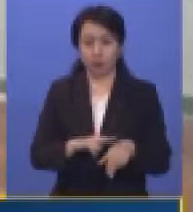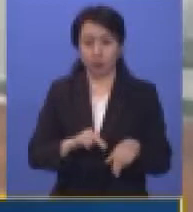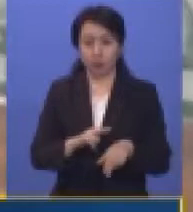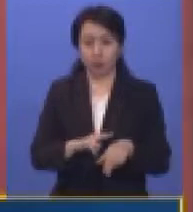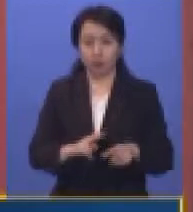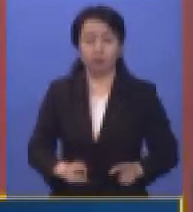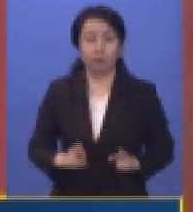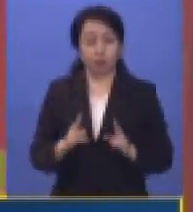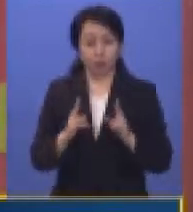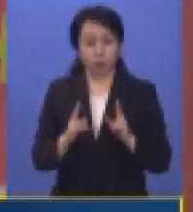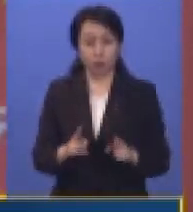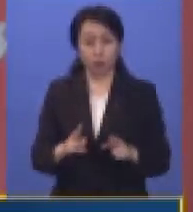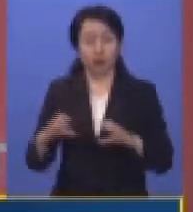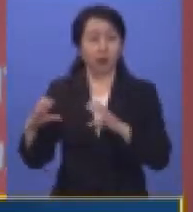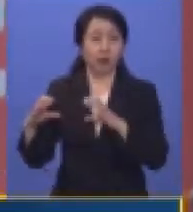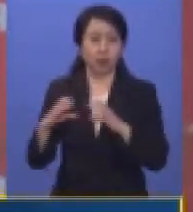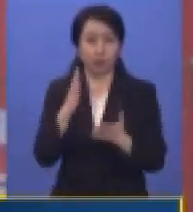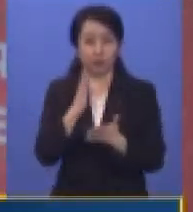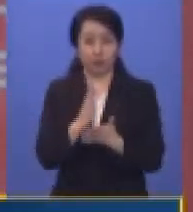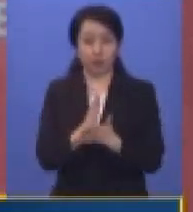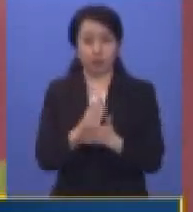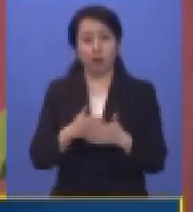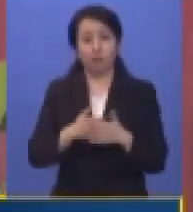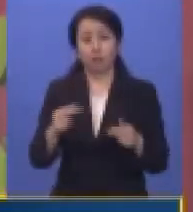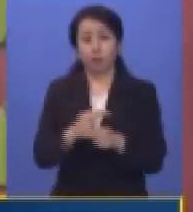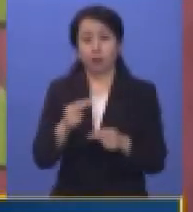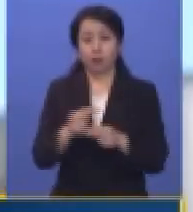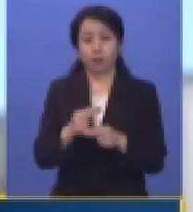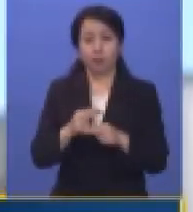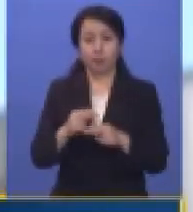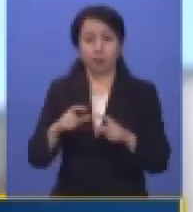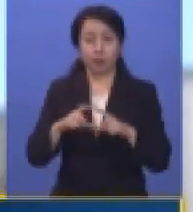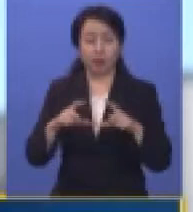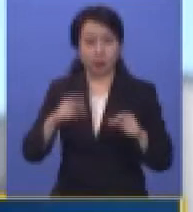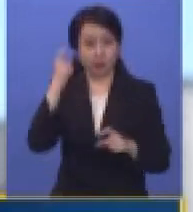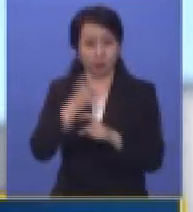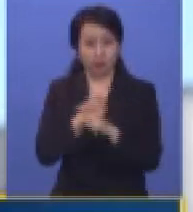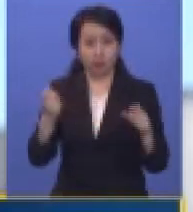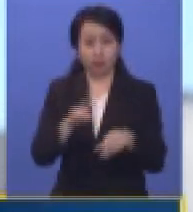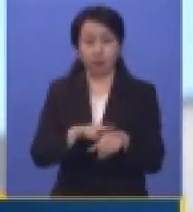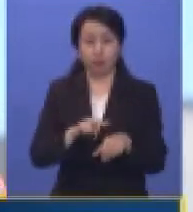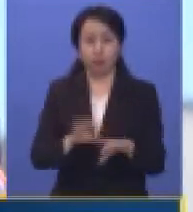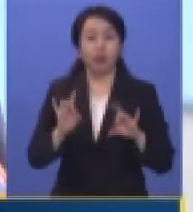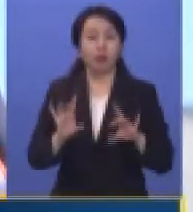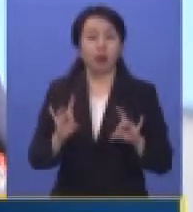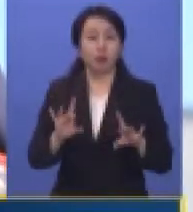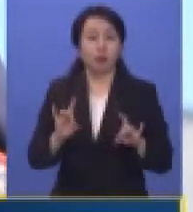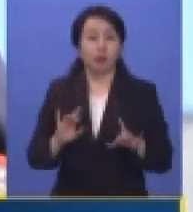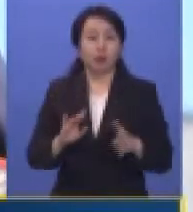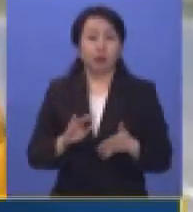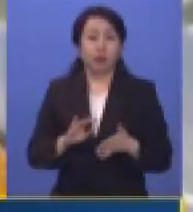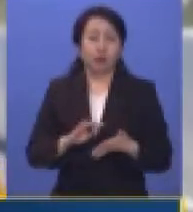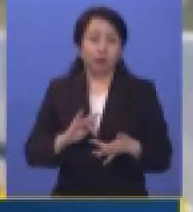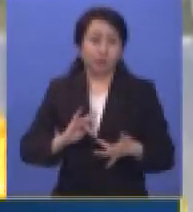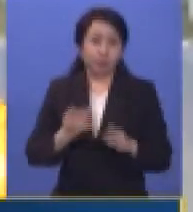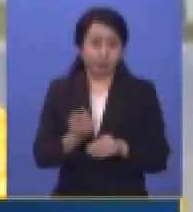На остановках общественного транспорта размещены предупреждающие баннеры. Также полицейские разъясняют уловки сетевых аферистов во